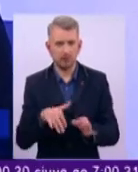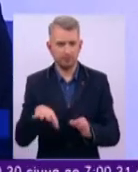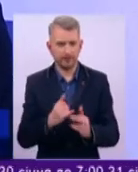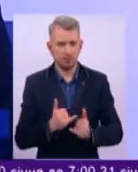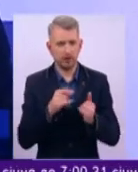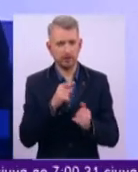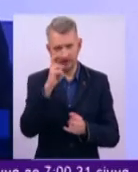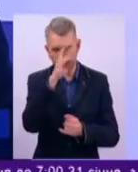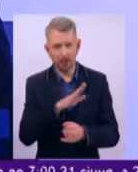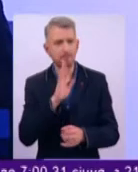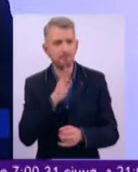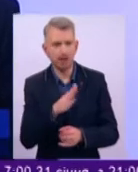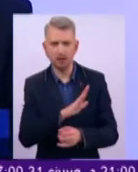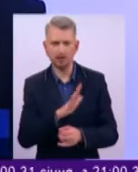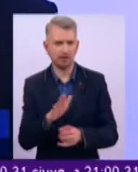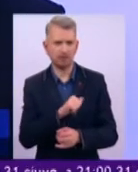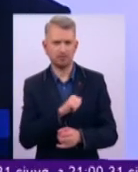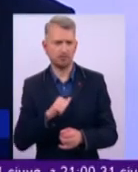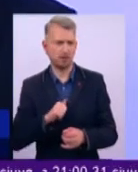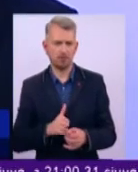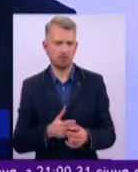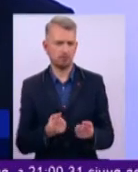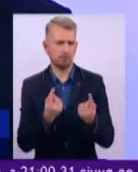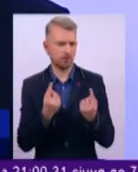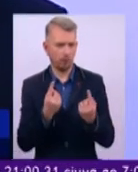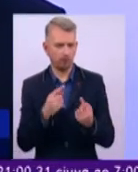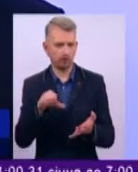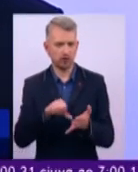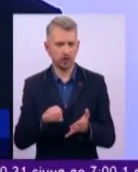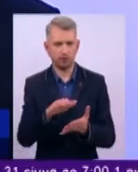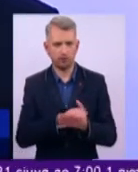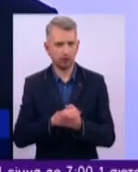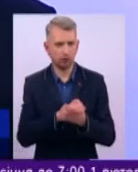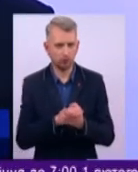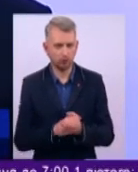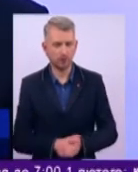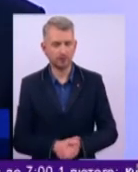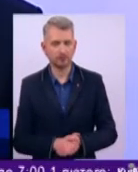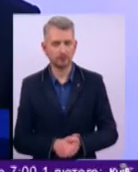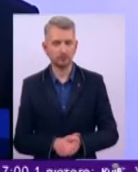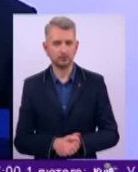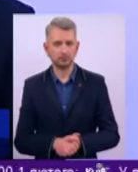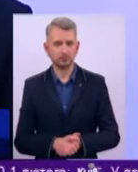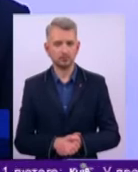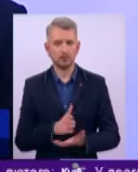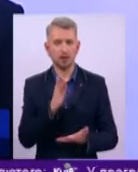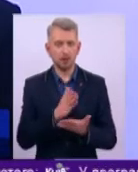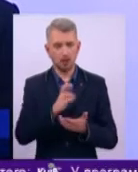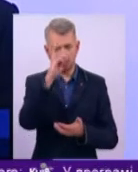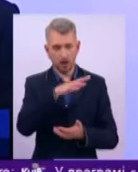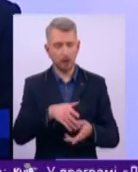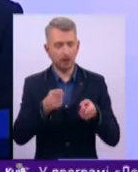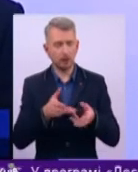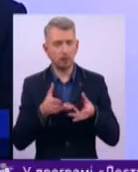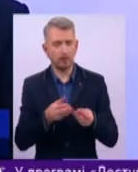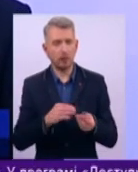цієї країни Бельгія – це не впливовіший член Європейського Союзу. Є країни, які дійсно